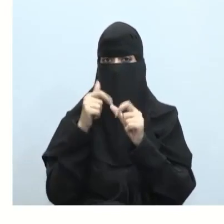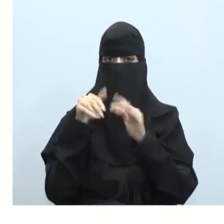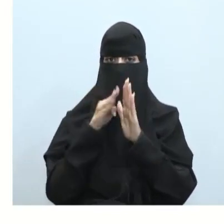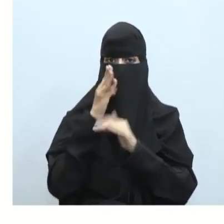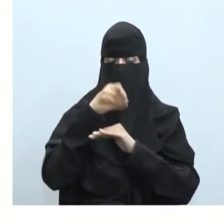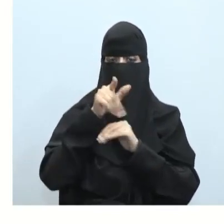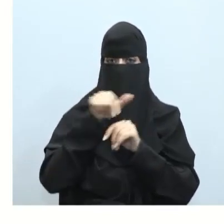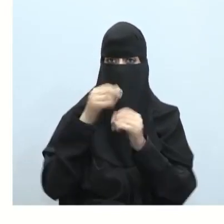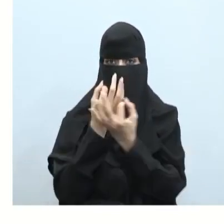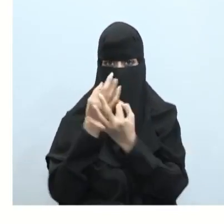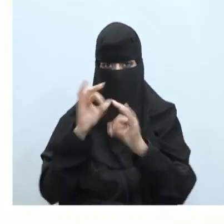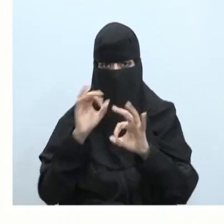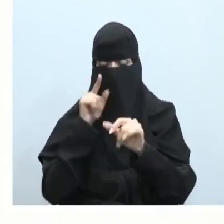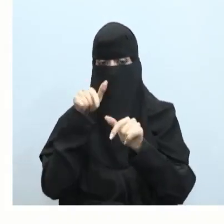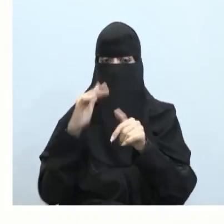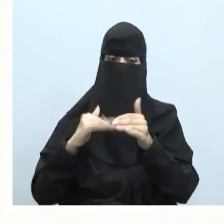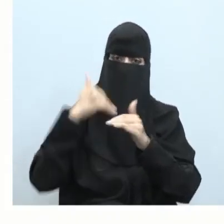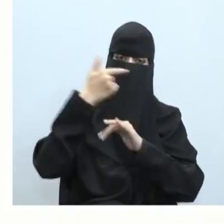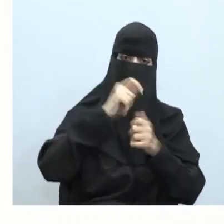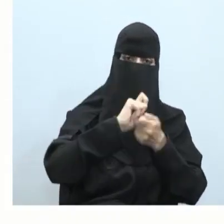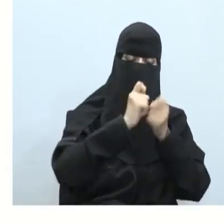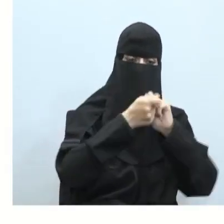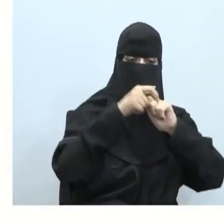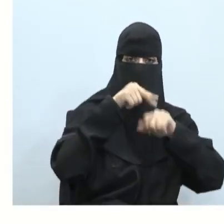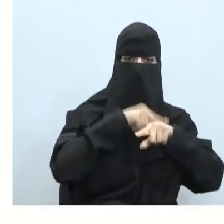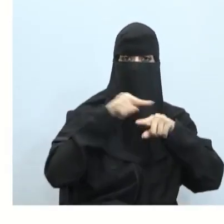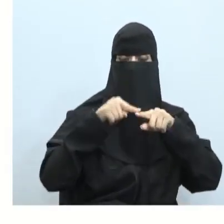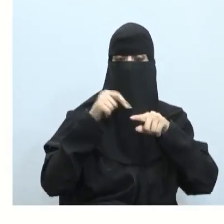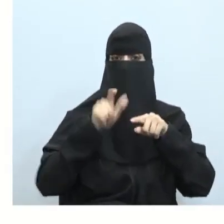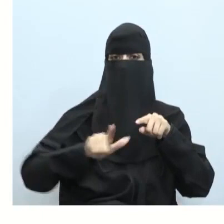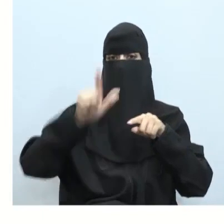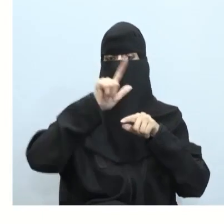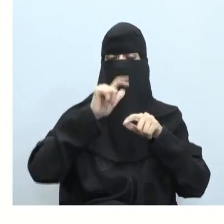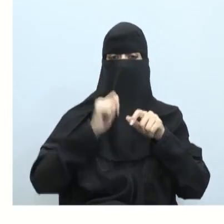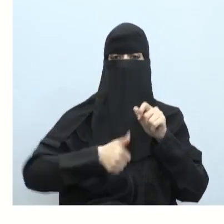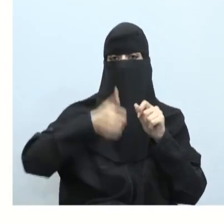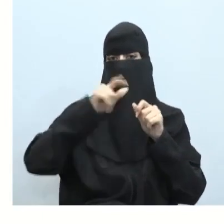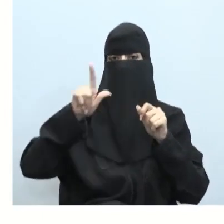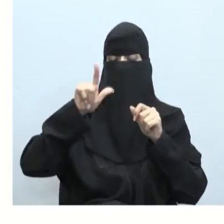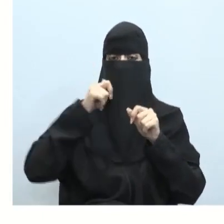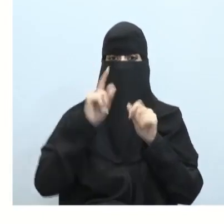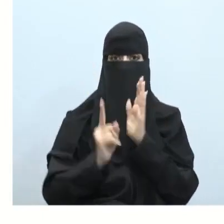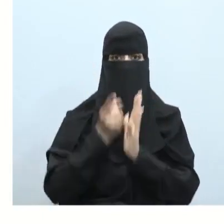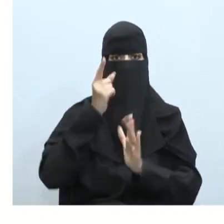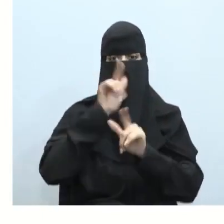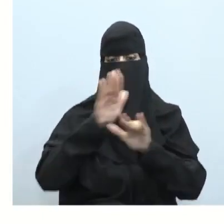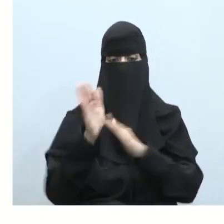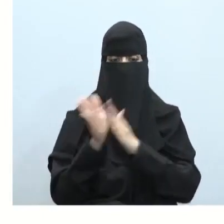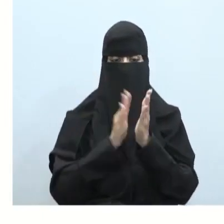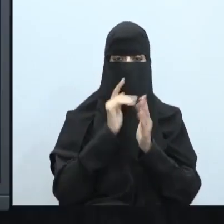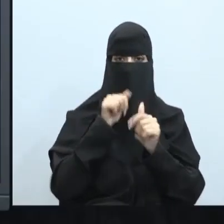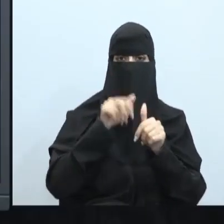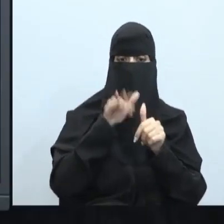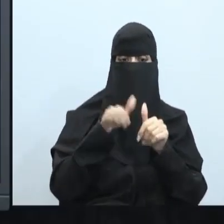البرنامج المصدري كامل ثم يحوله لي الى لغه الاله مره واحده بينما